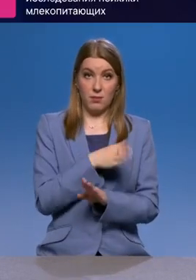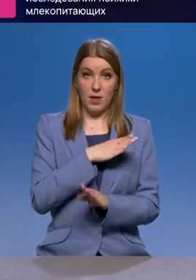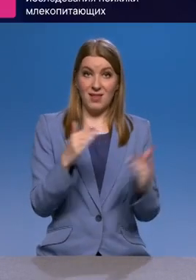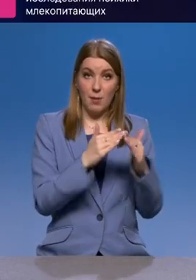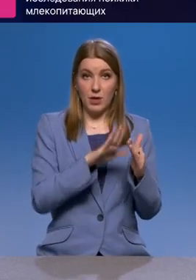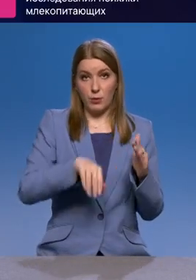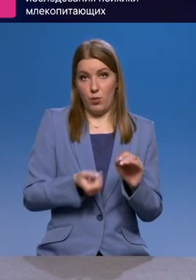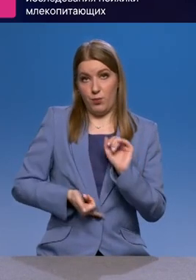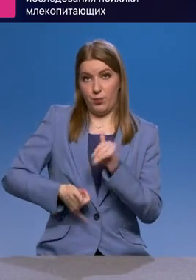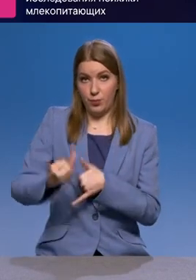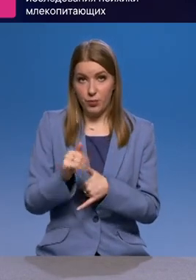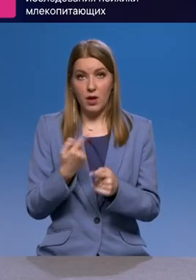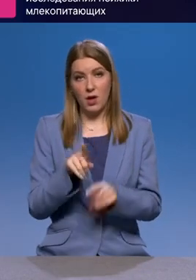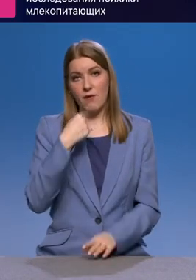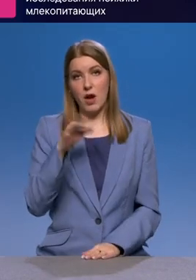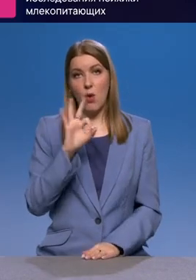именно бродячих собак, да, и